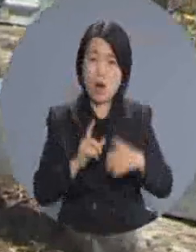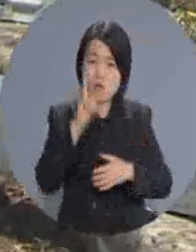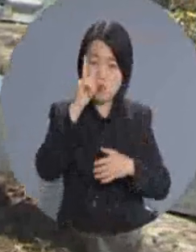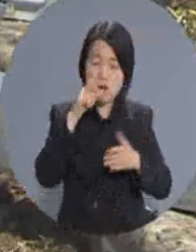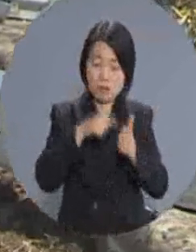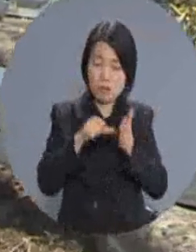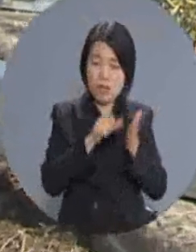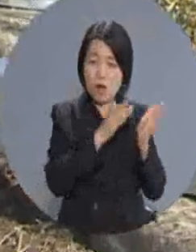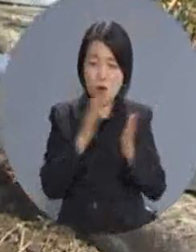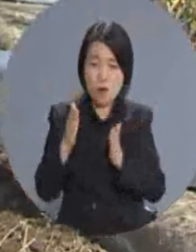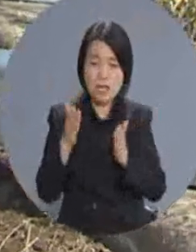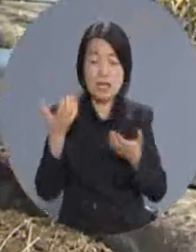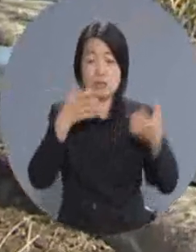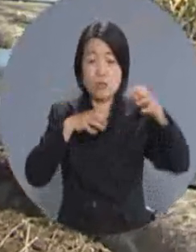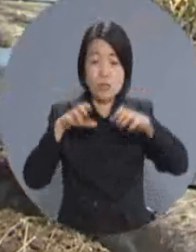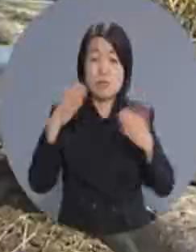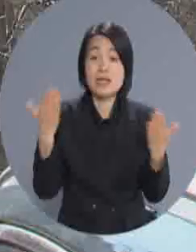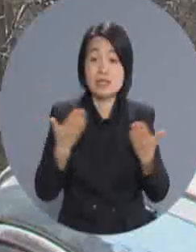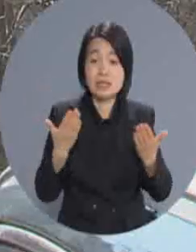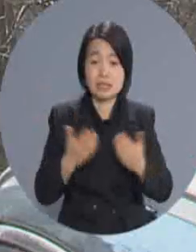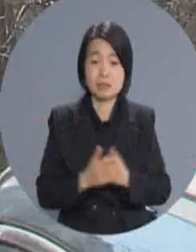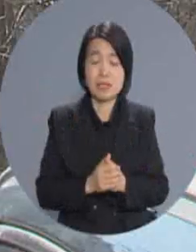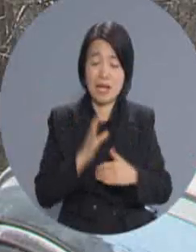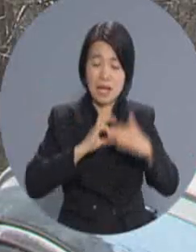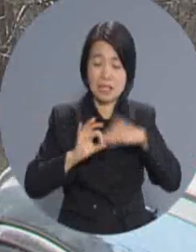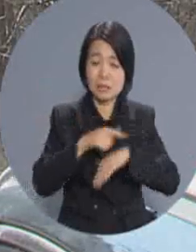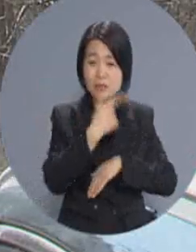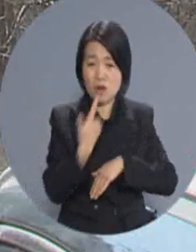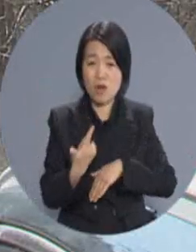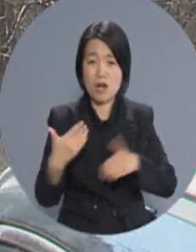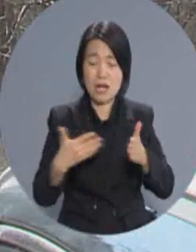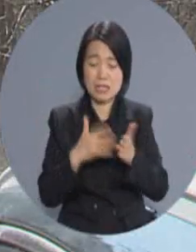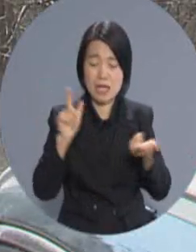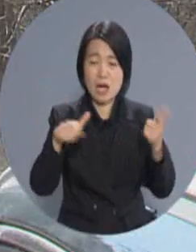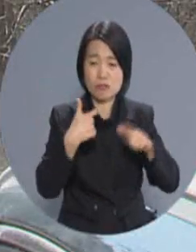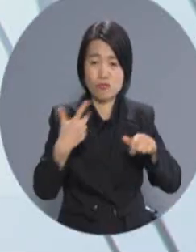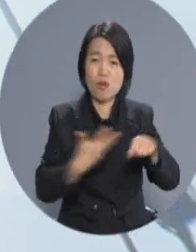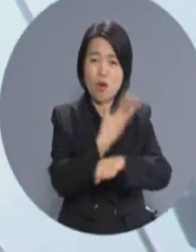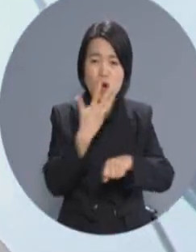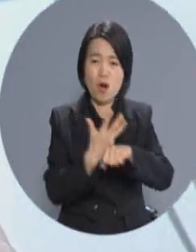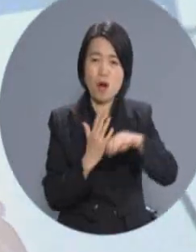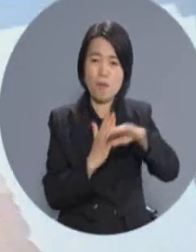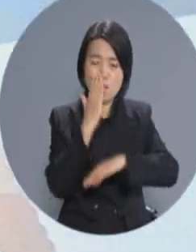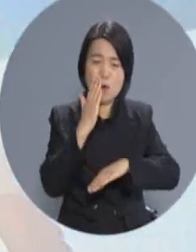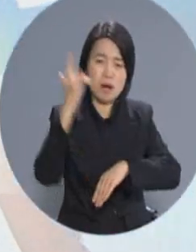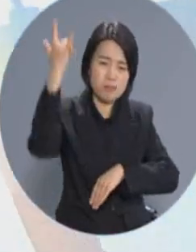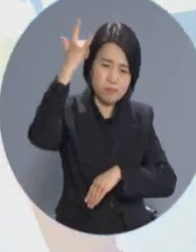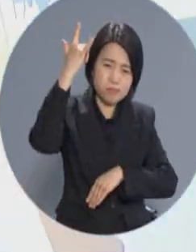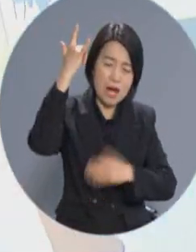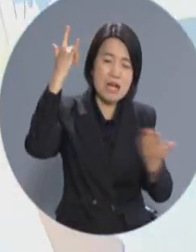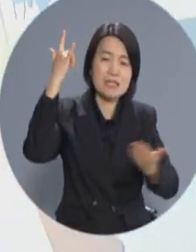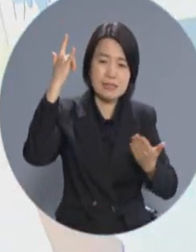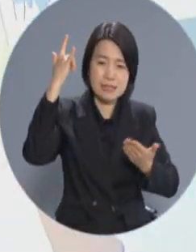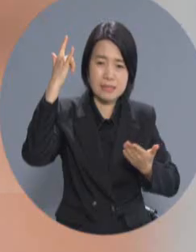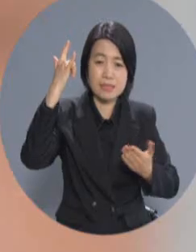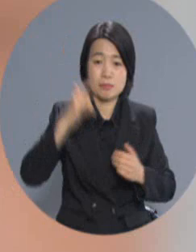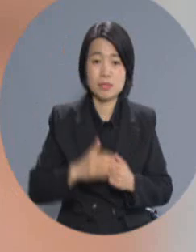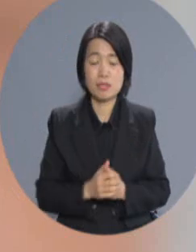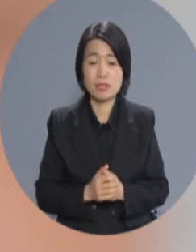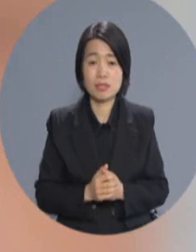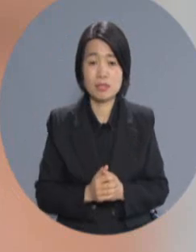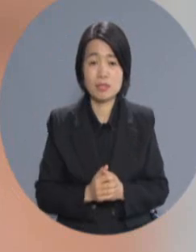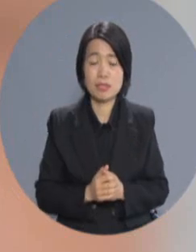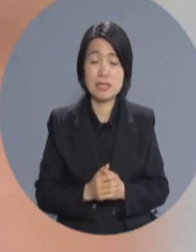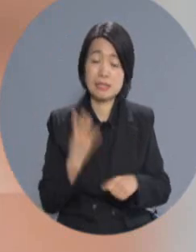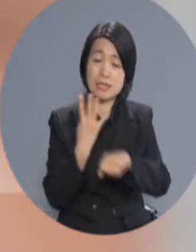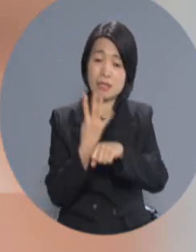자재를 옮기거나 조립했습니다. 아침부터 해질 때까지 8시간 동안 햇볕에 노출돼 있었습니다. 그러다